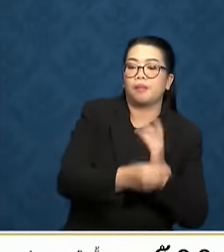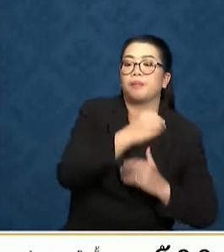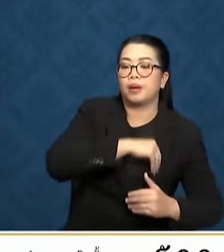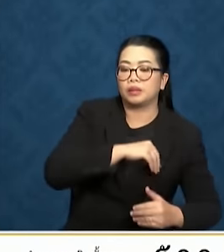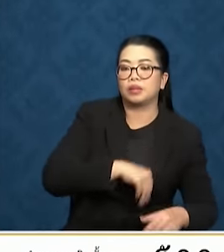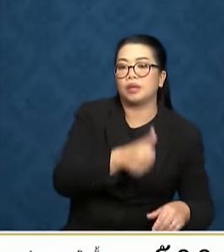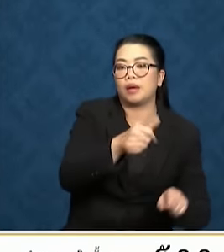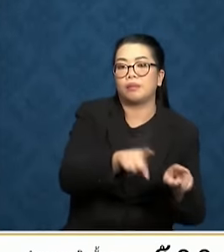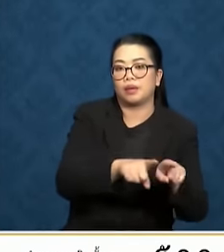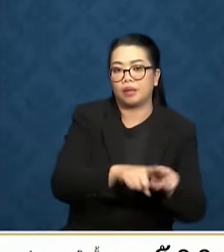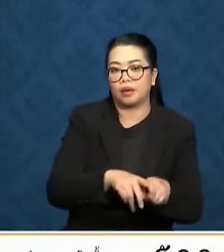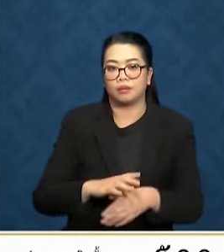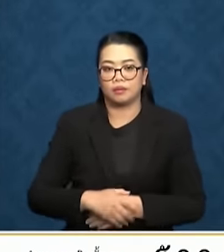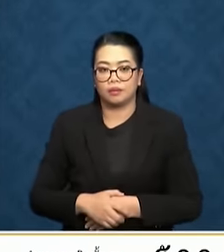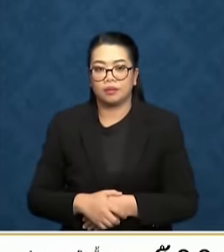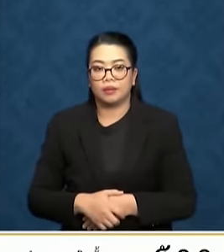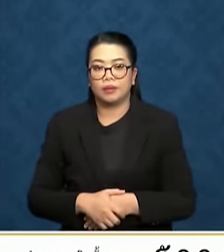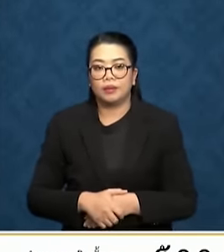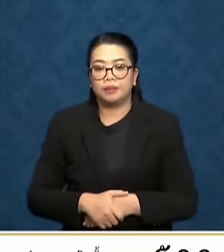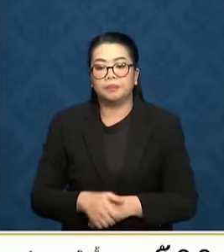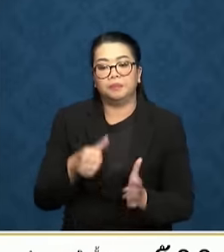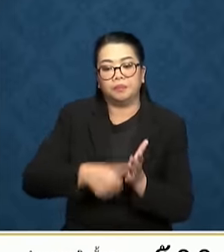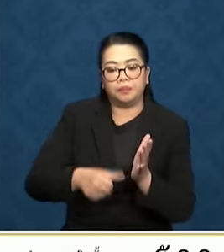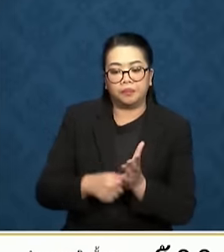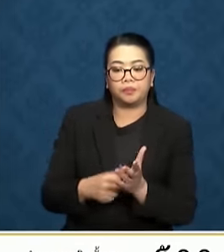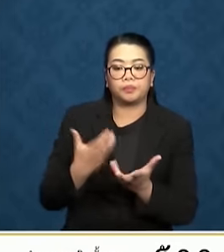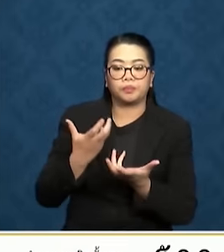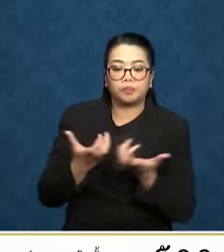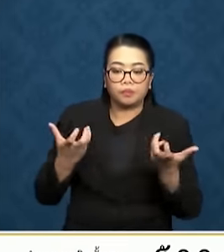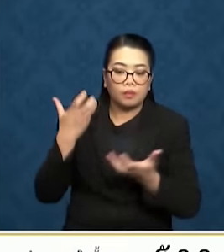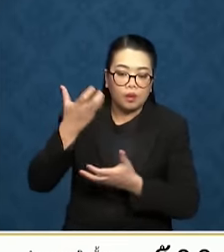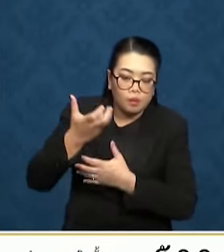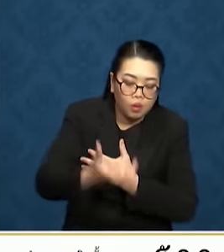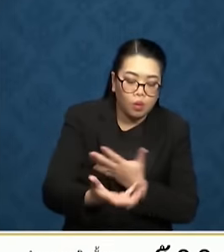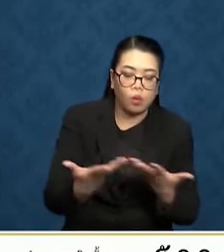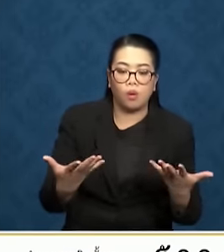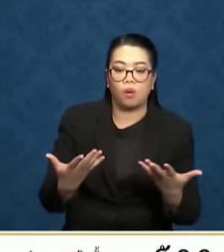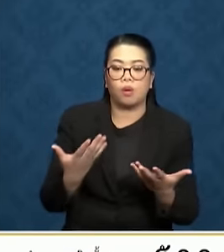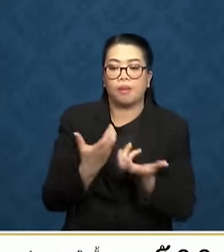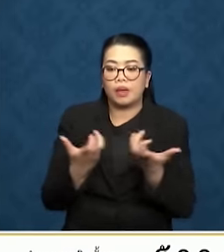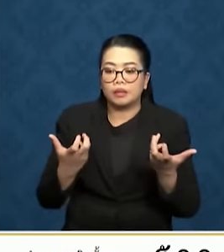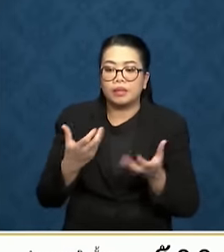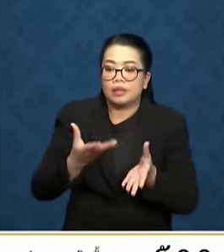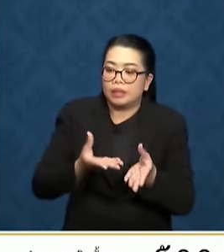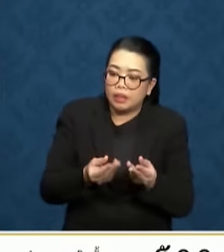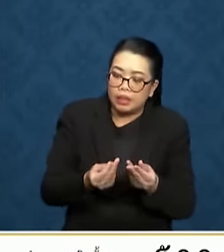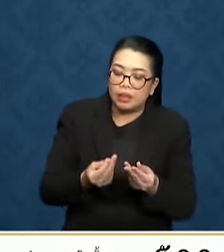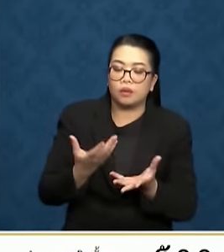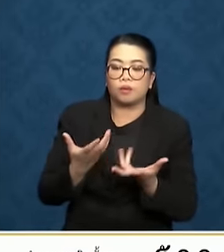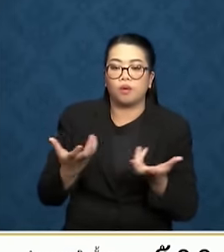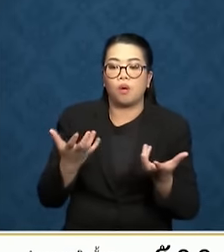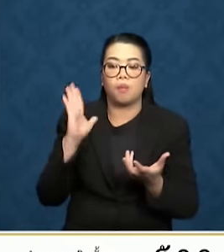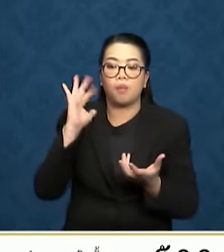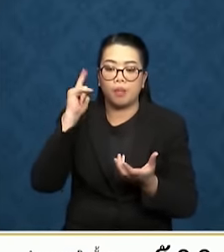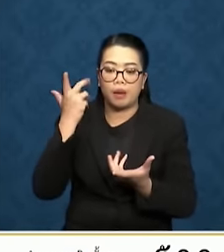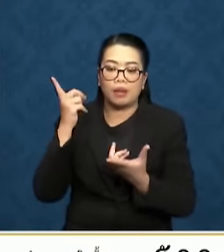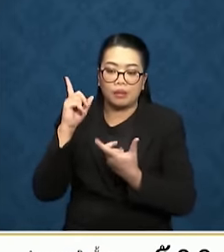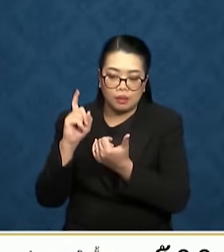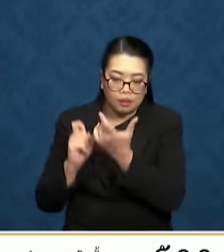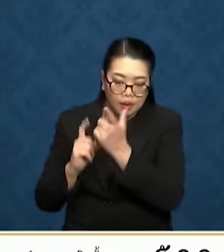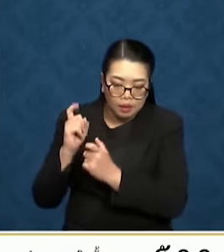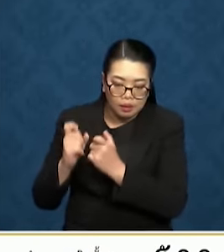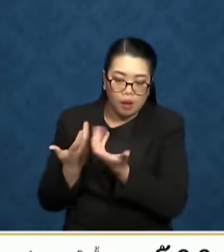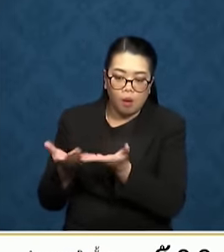แบบครับมีเ taxมีภาษีมรดกมีภาษีลาบลอยมีภาษีที่ดินมีภาษีแพลตฟอร์มที่ทาง